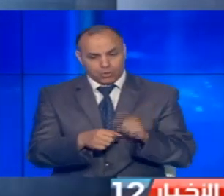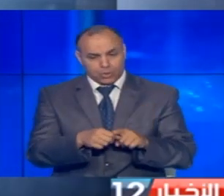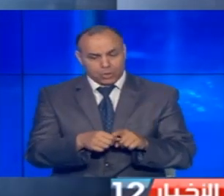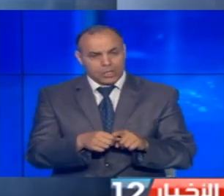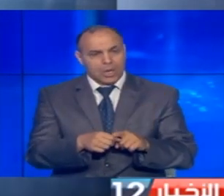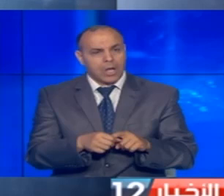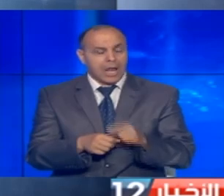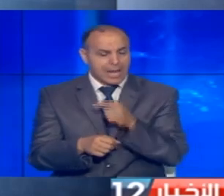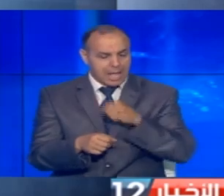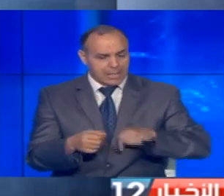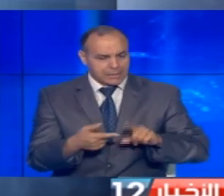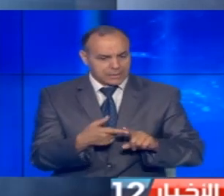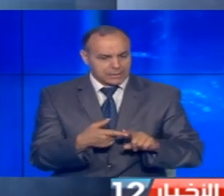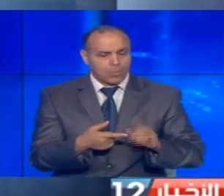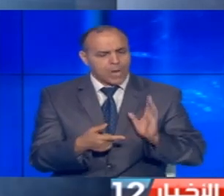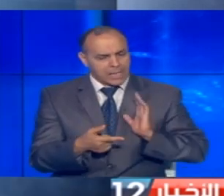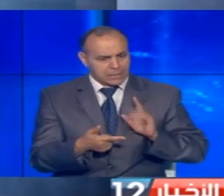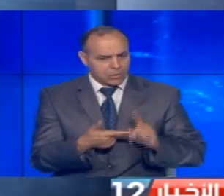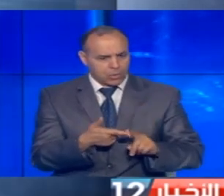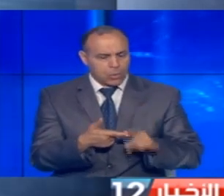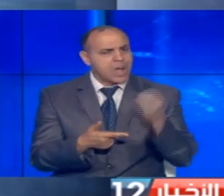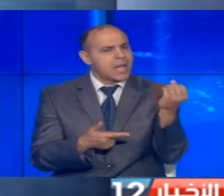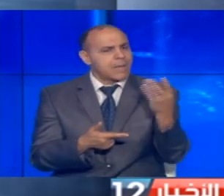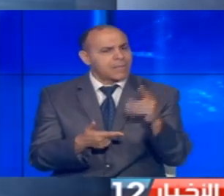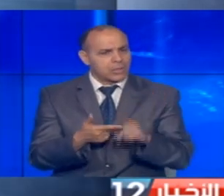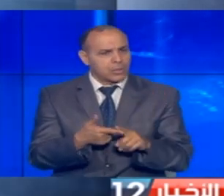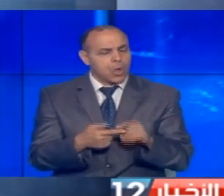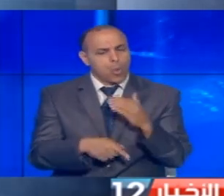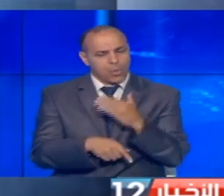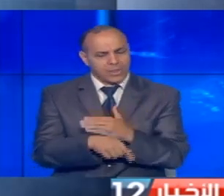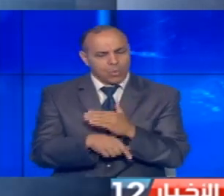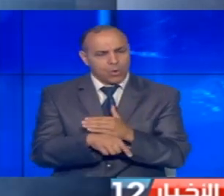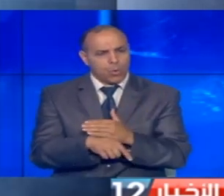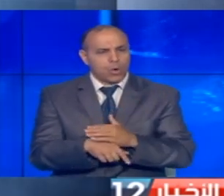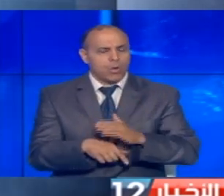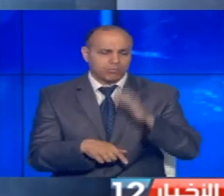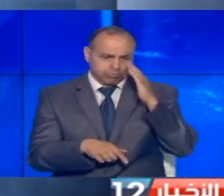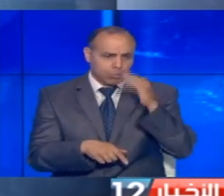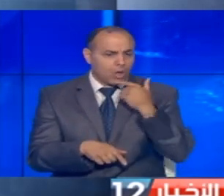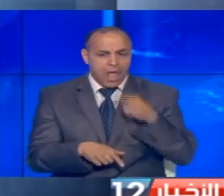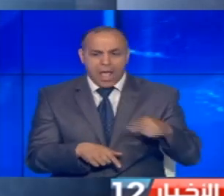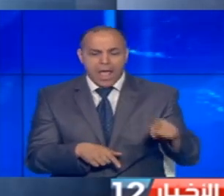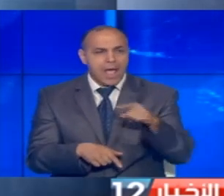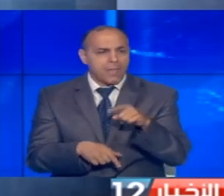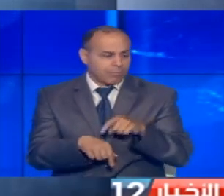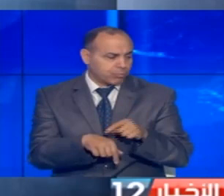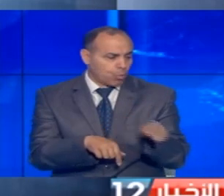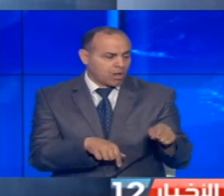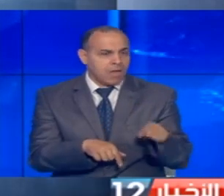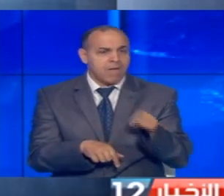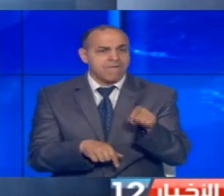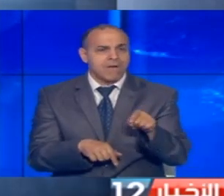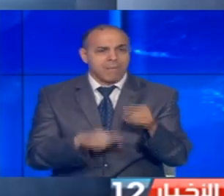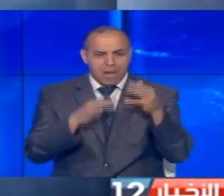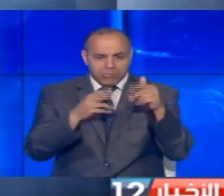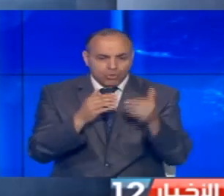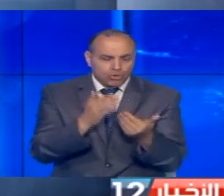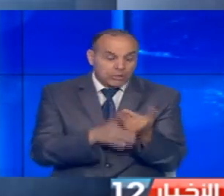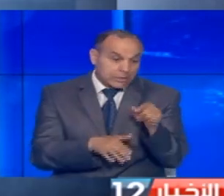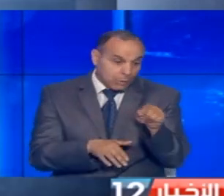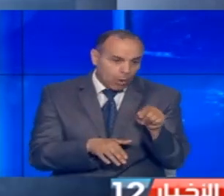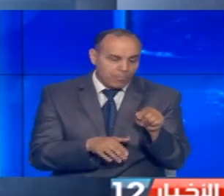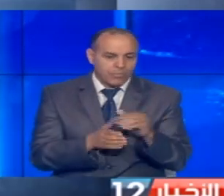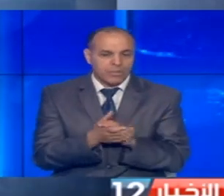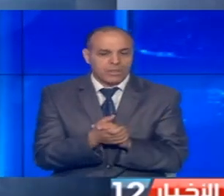وحدات الحرس الوطني والجيش الوطني والحماية المدنية والديوان. هنا نحب نصحح رقم، لأنه تو منذ حين كان عندنا بيلون جديد هبطناه،